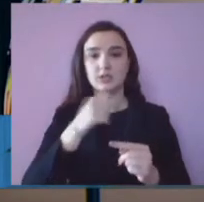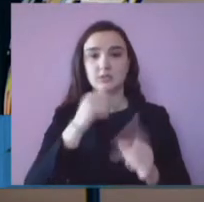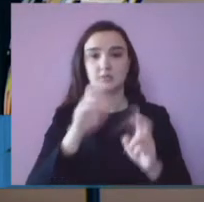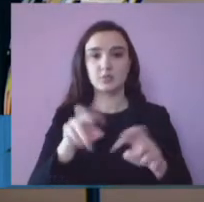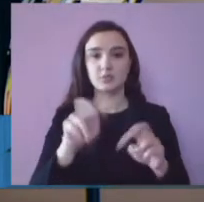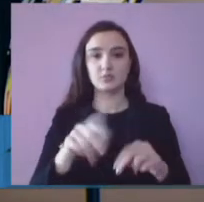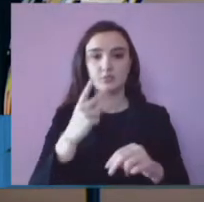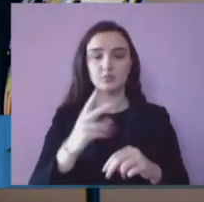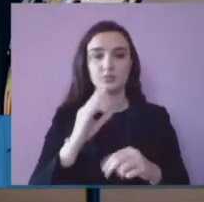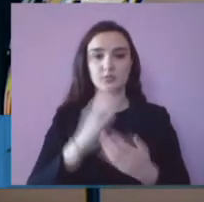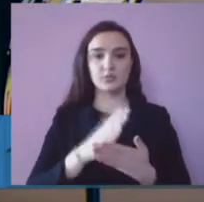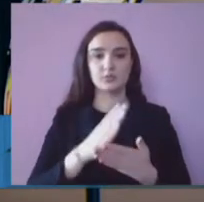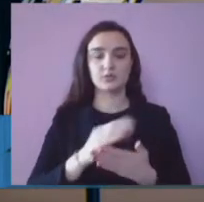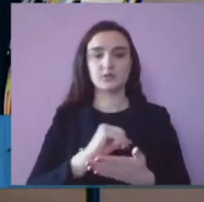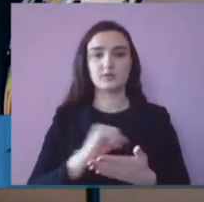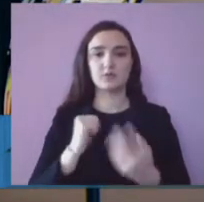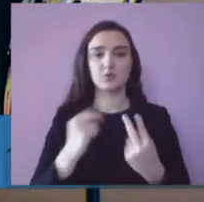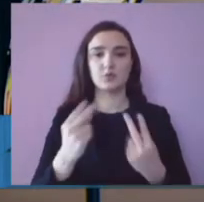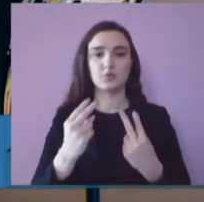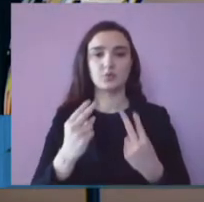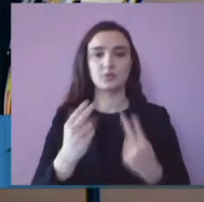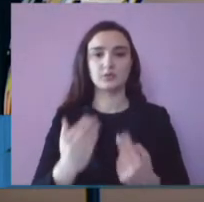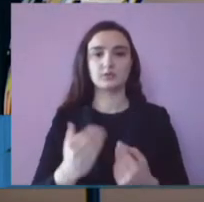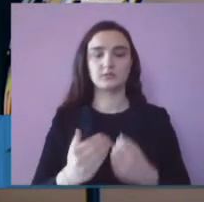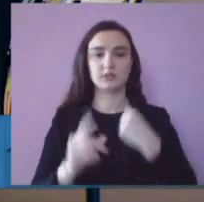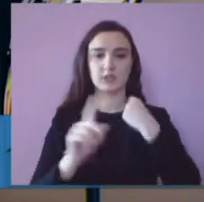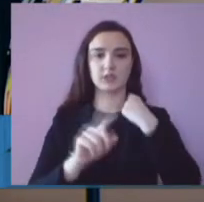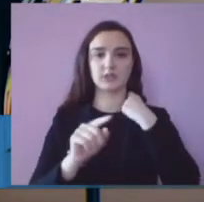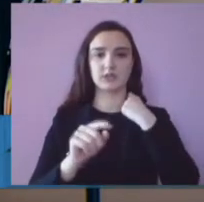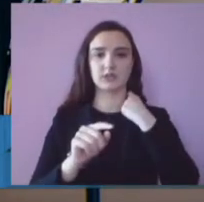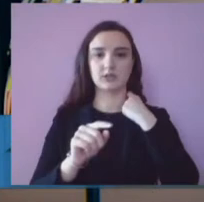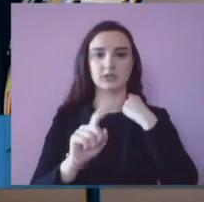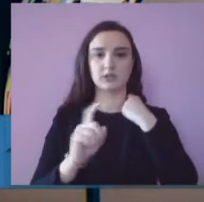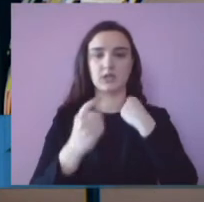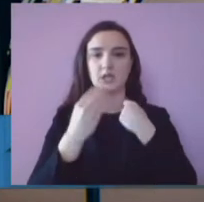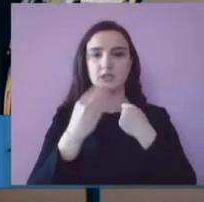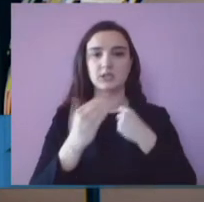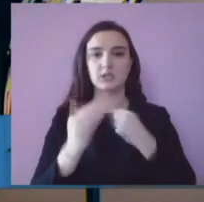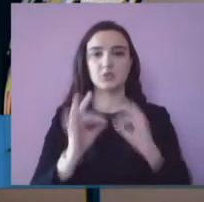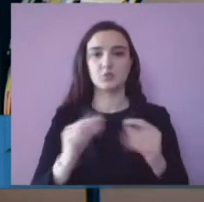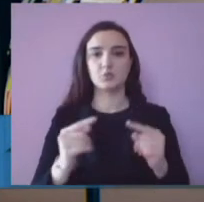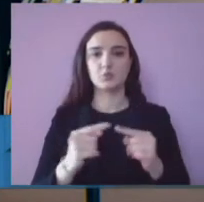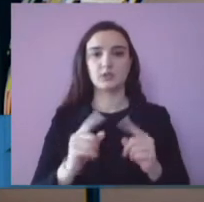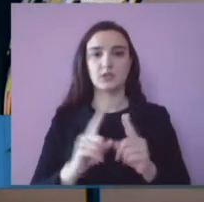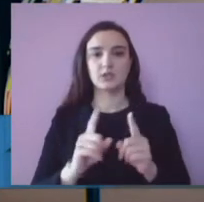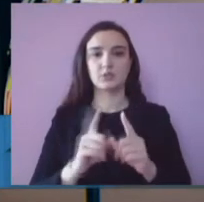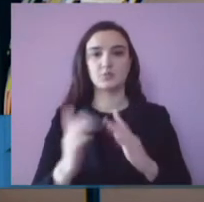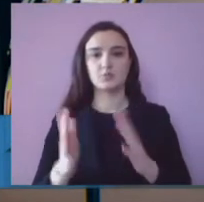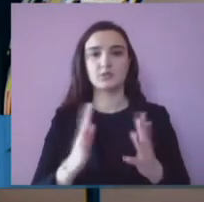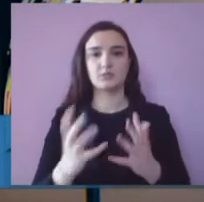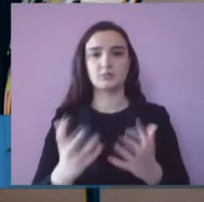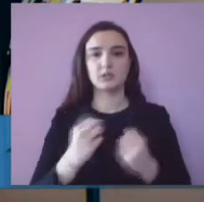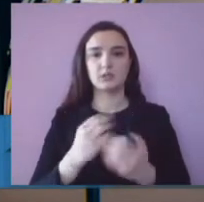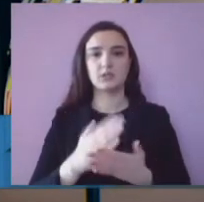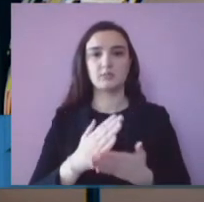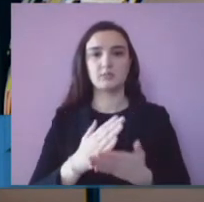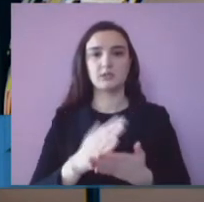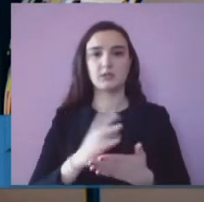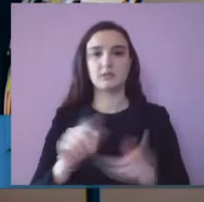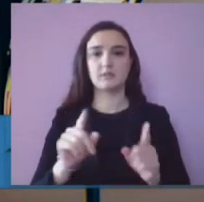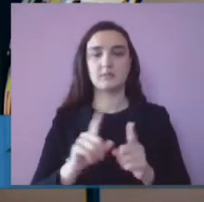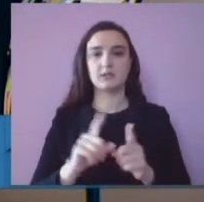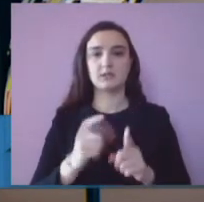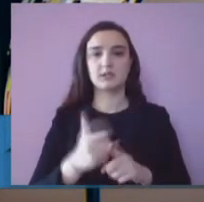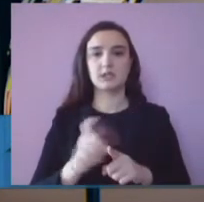არის, თვითკონტროლისათვის ასეთი ხარისხის სიზუსტე ასე თუ ისე მისაღებია და მაინც ძალიან